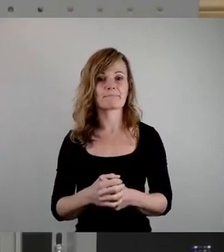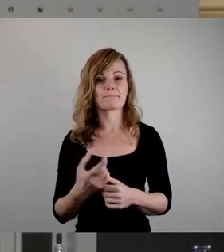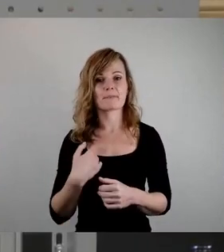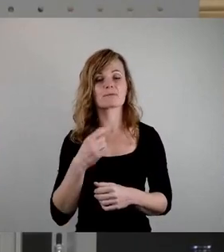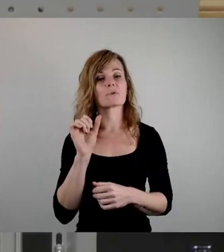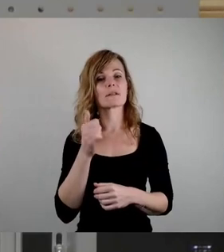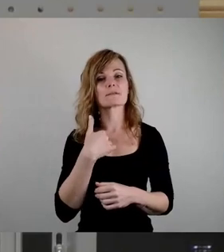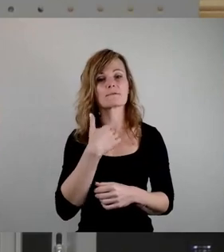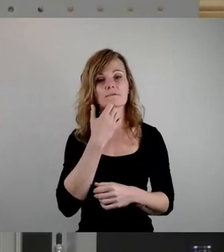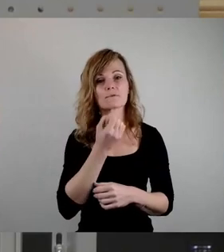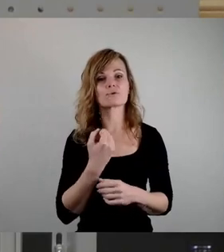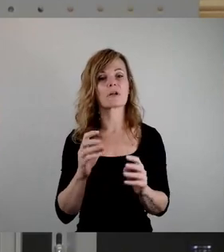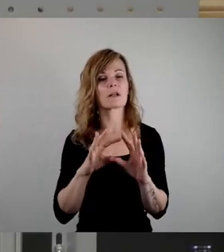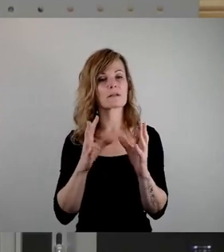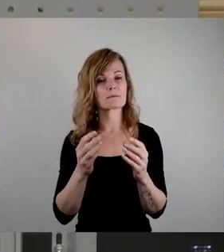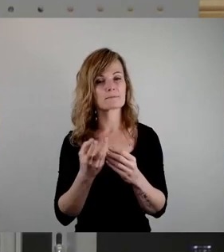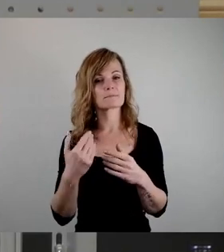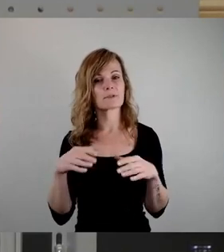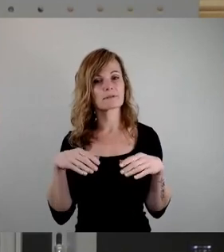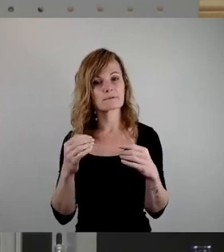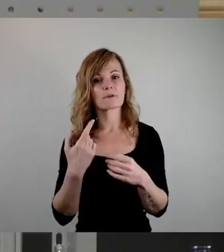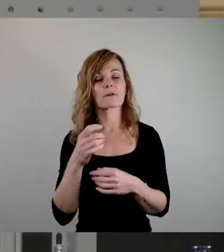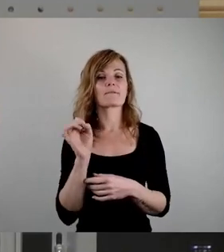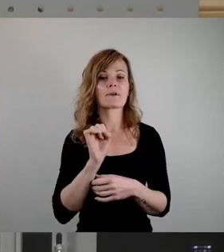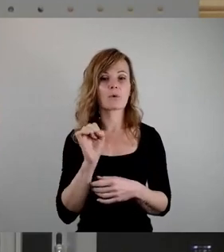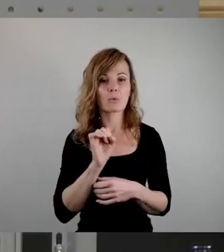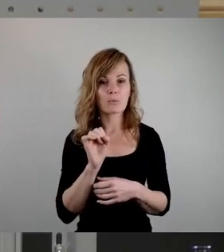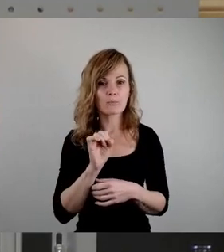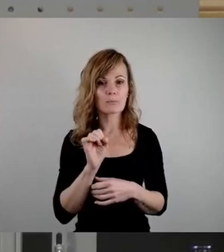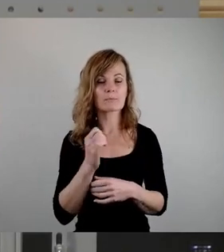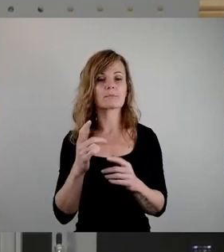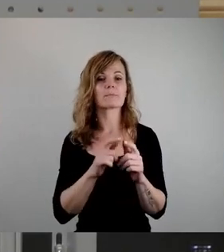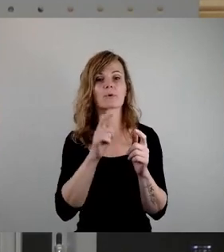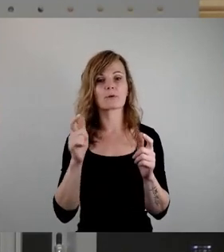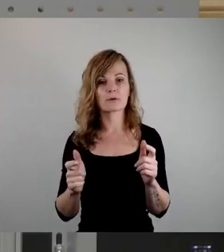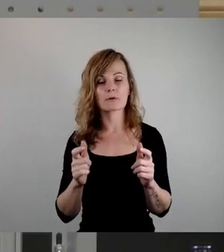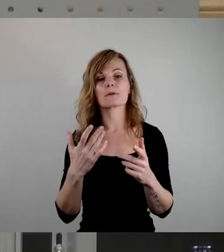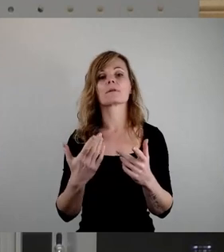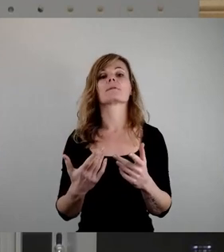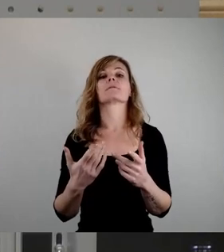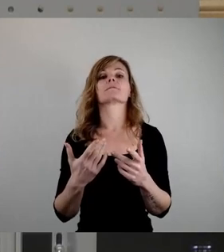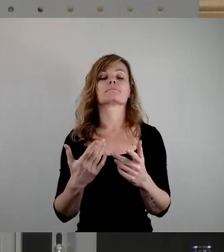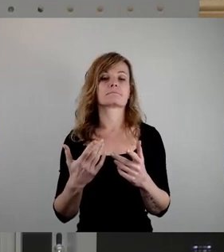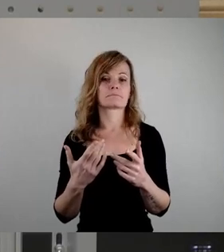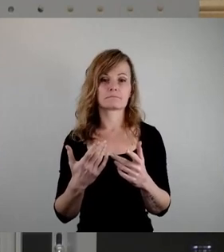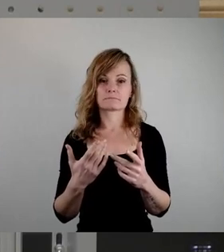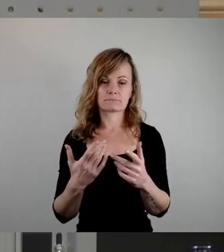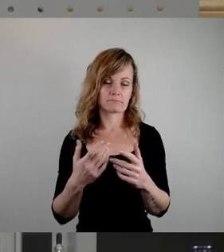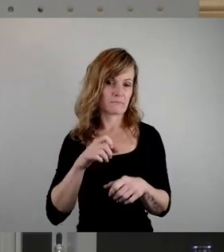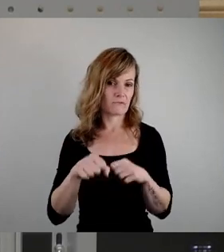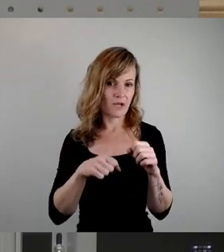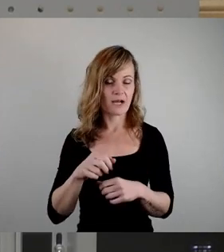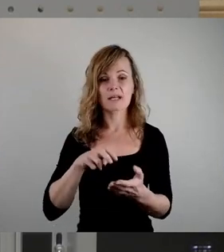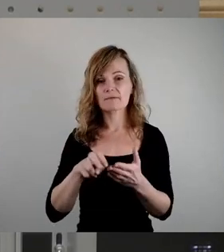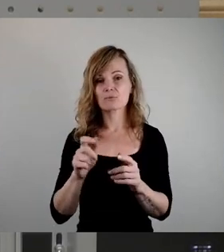einmal grundsätzlich beginnen mit, warum eine Brücke, eine Fahrradfußbrücke an der Stelle sehr gut ist.